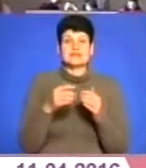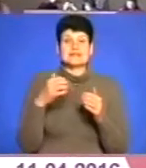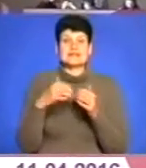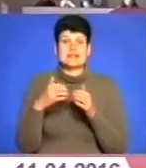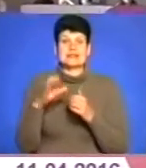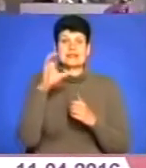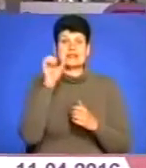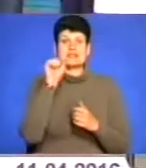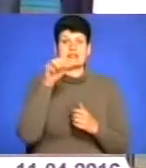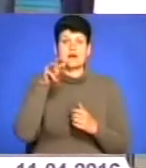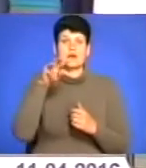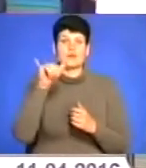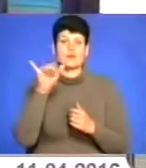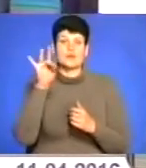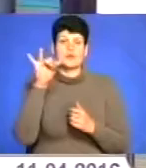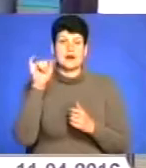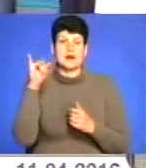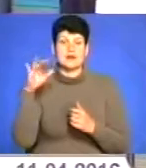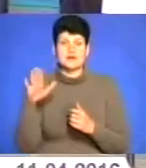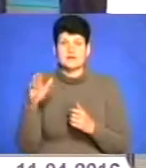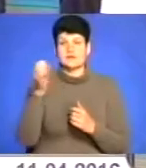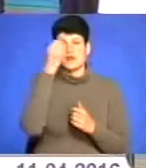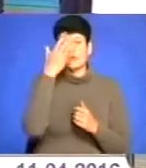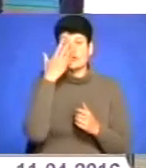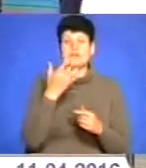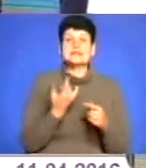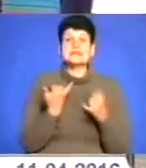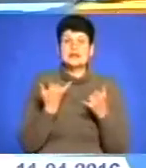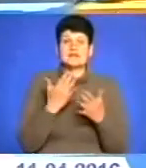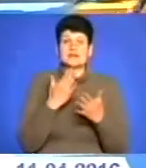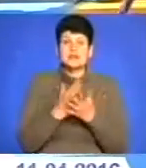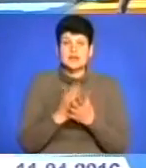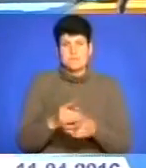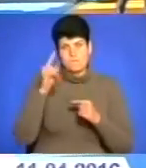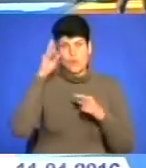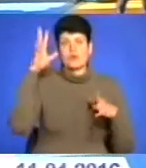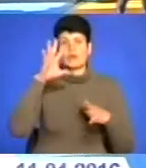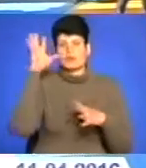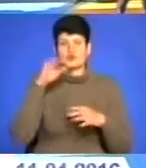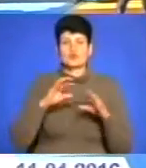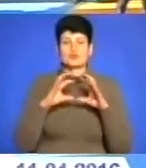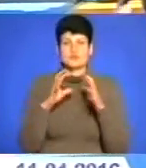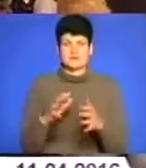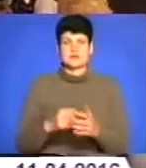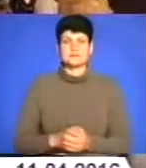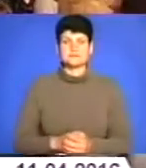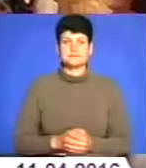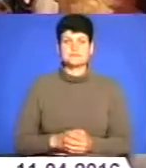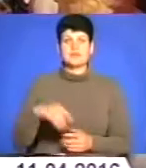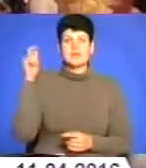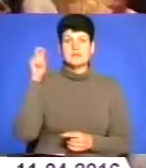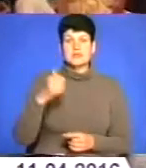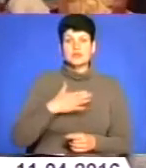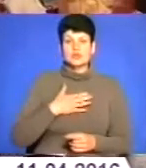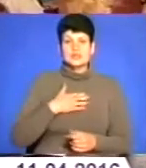феодальної Японії. Зараз цей вид єдиноборства набирає популярності в усьому світі, зокрема в Україні. Приїхало до нас на